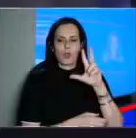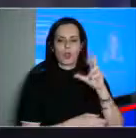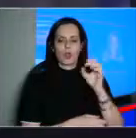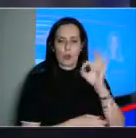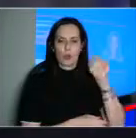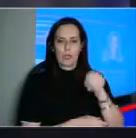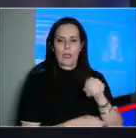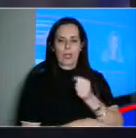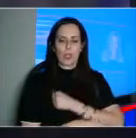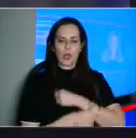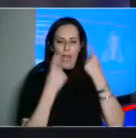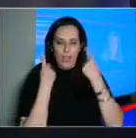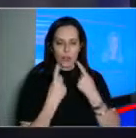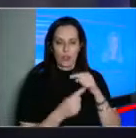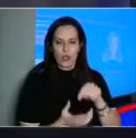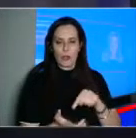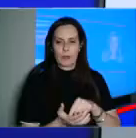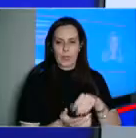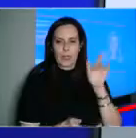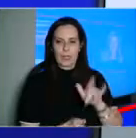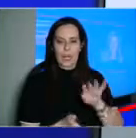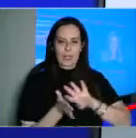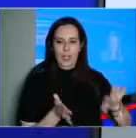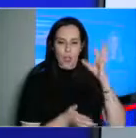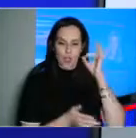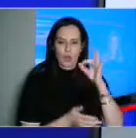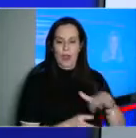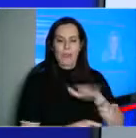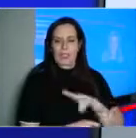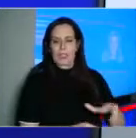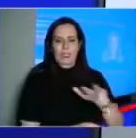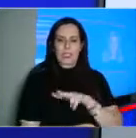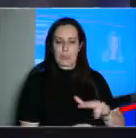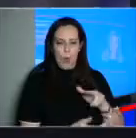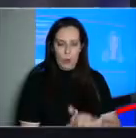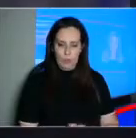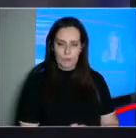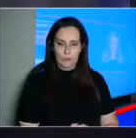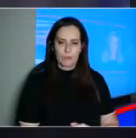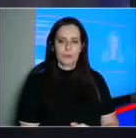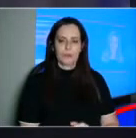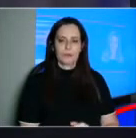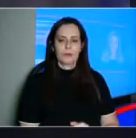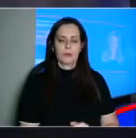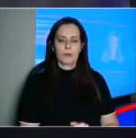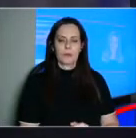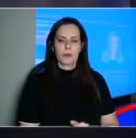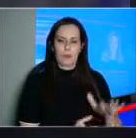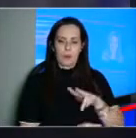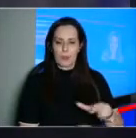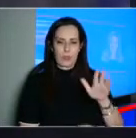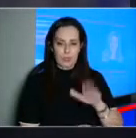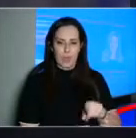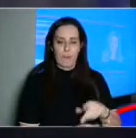30% הם דתיות חרדיות שהם נגד הדרת נשים מהמרחב הציבורי, והמרחב הציבורי זה